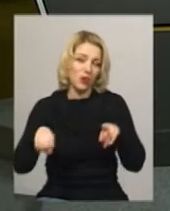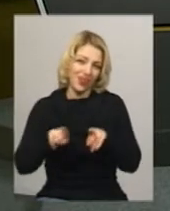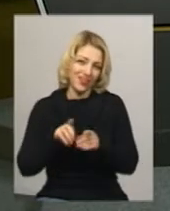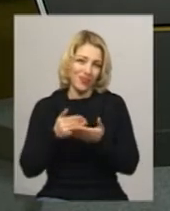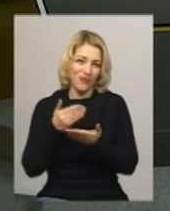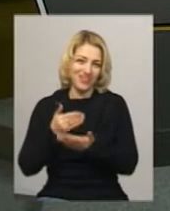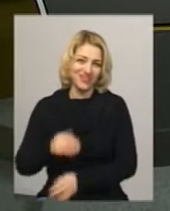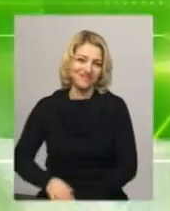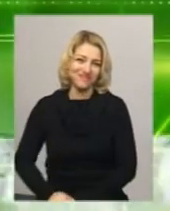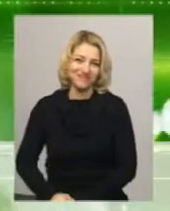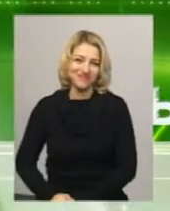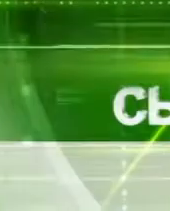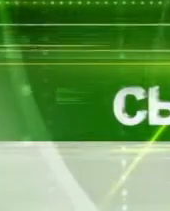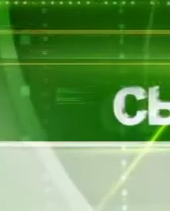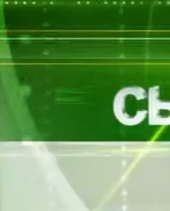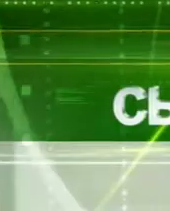такі новини.